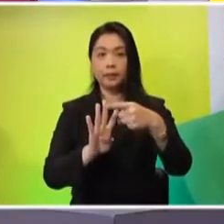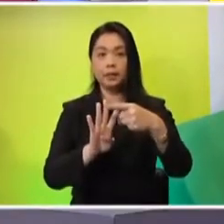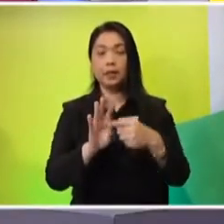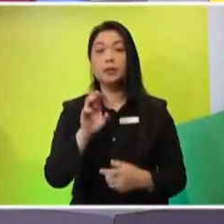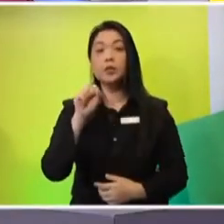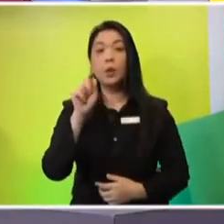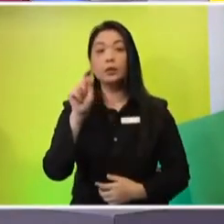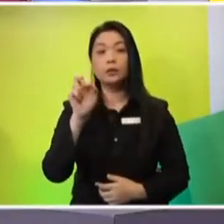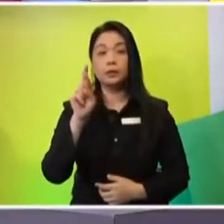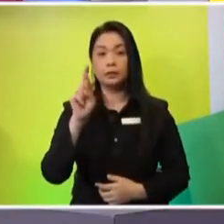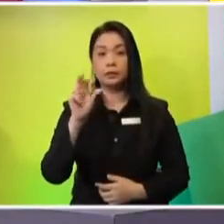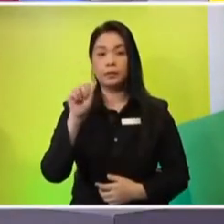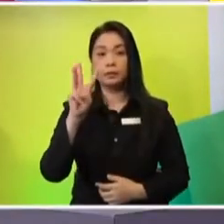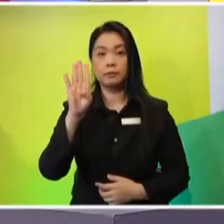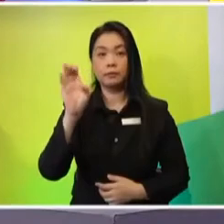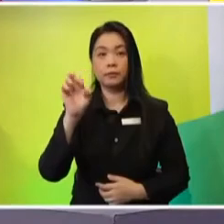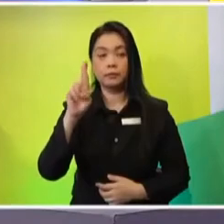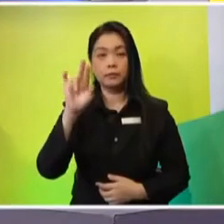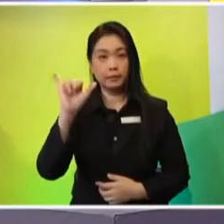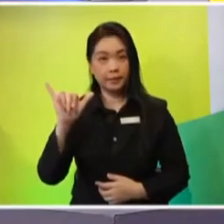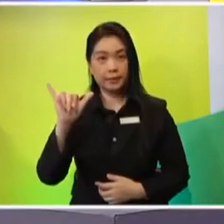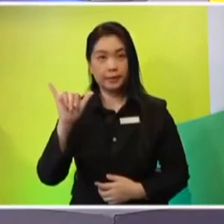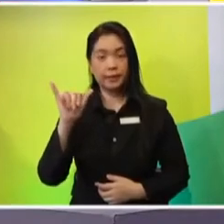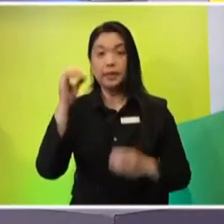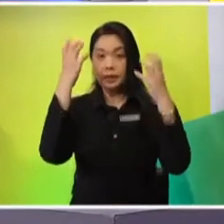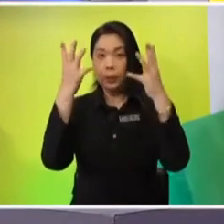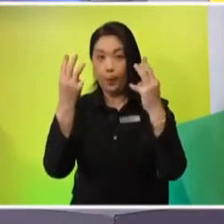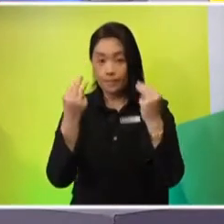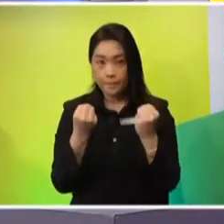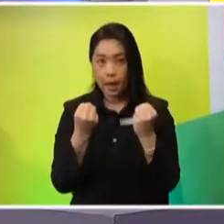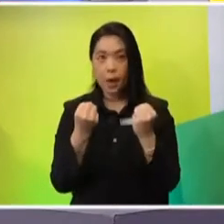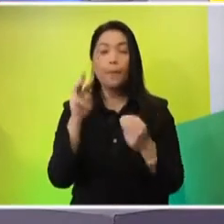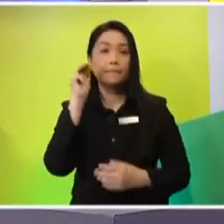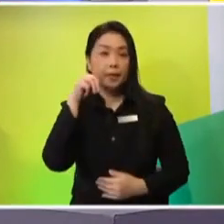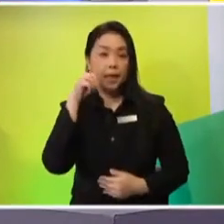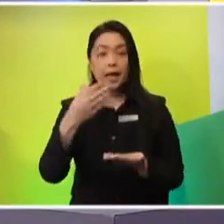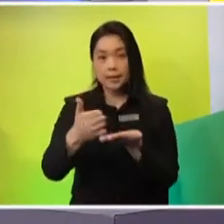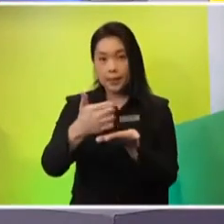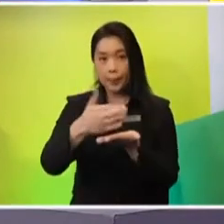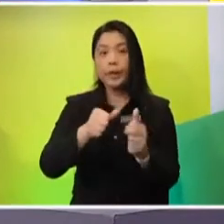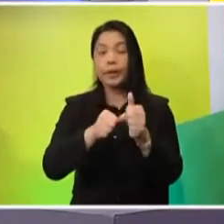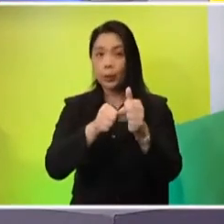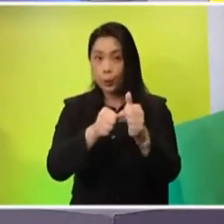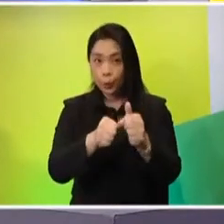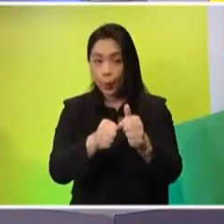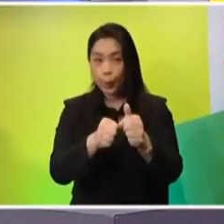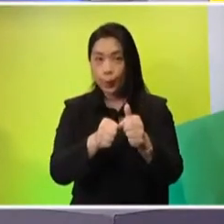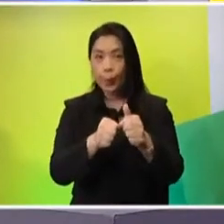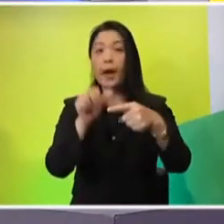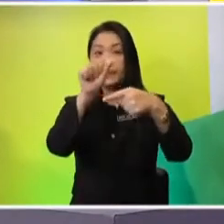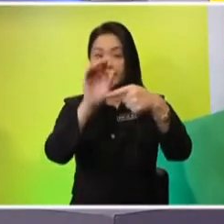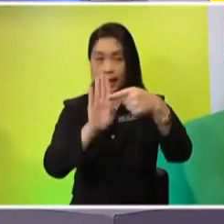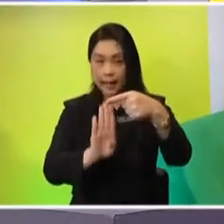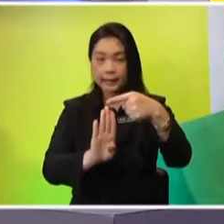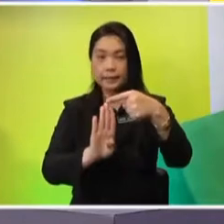cikgu nak Mira sapukan jam yang yang mengikut kesukaan cikgu pada wafer ini. Okay.